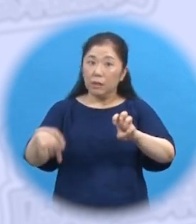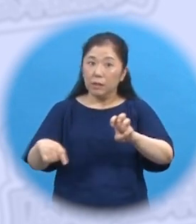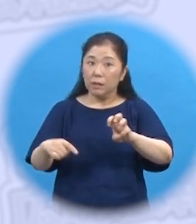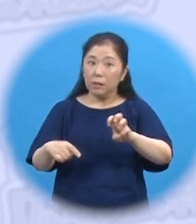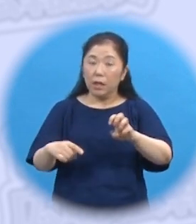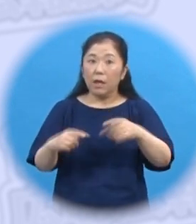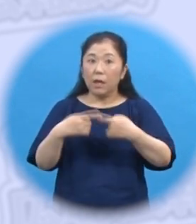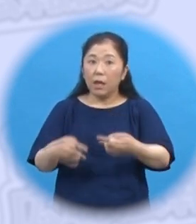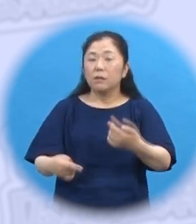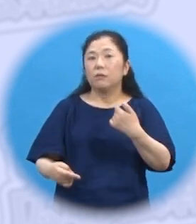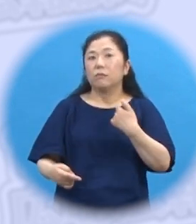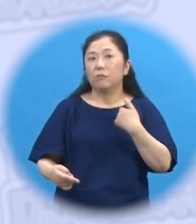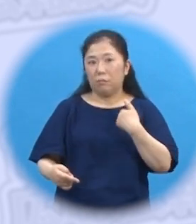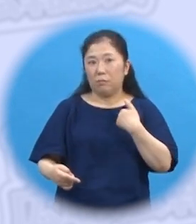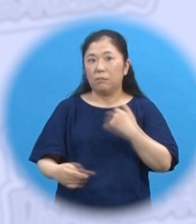があります。